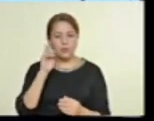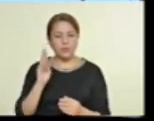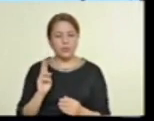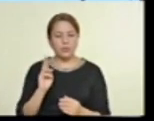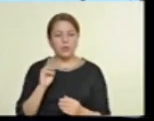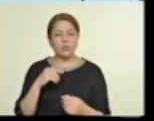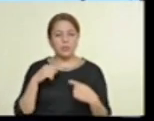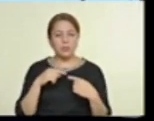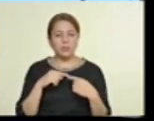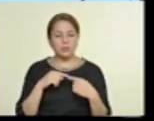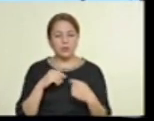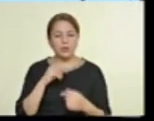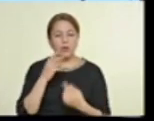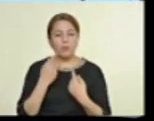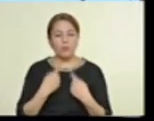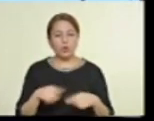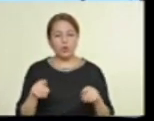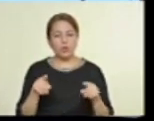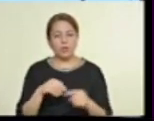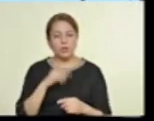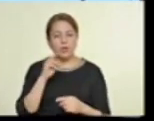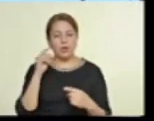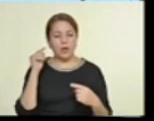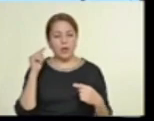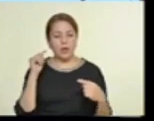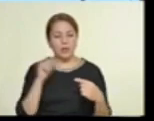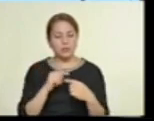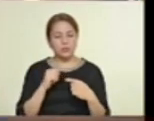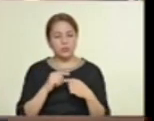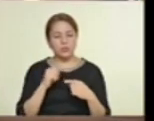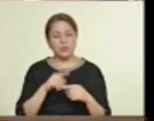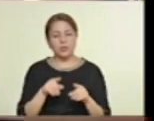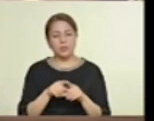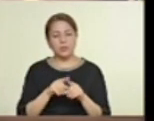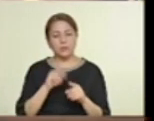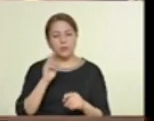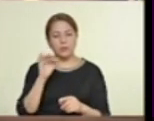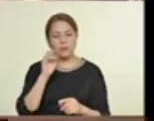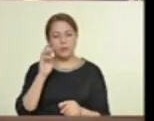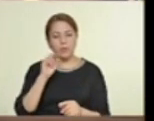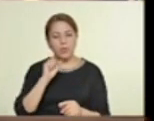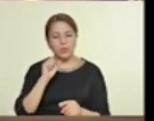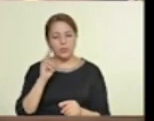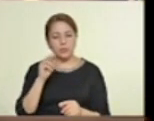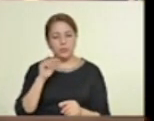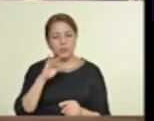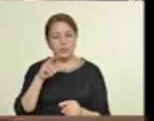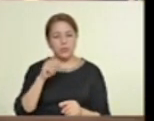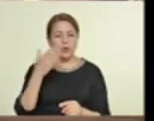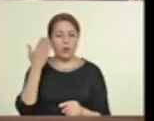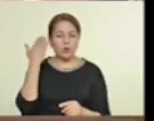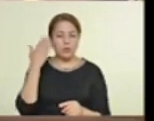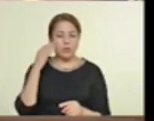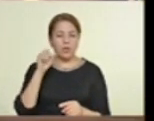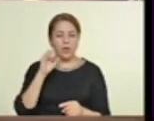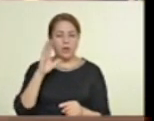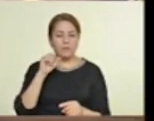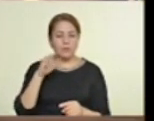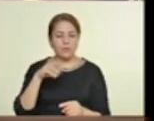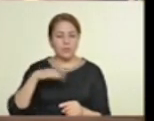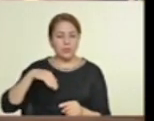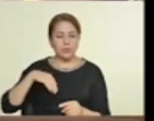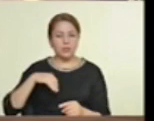yarasha, boshqa, qarshi kabi ko'makchilar oldin, avval,